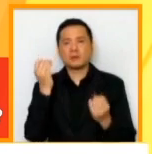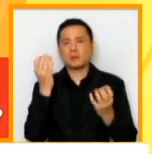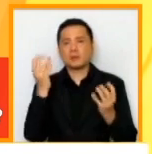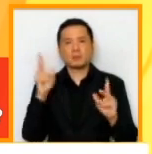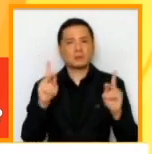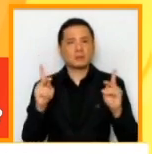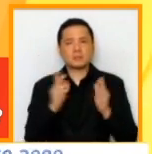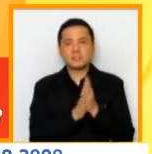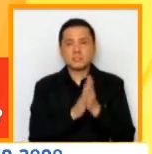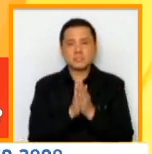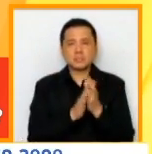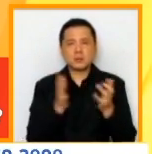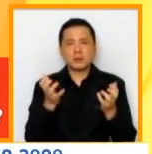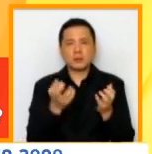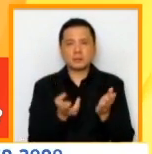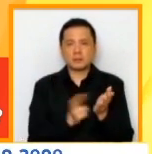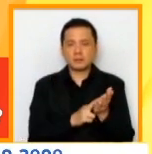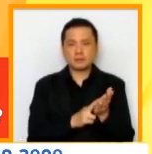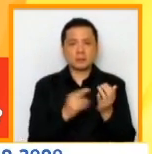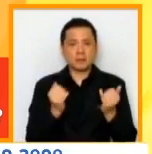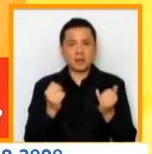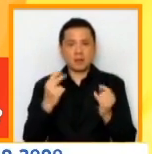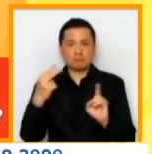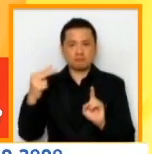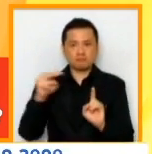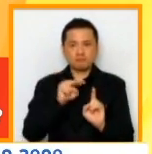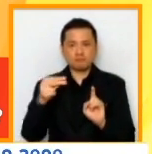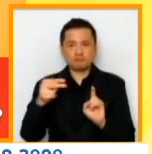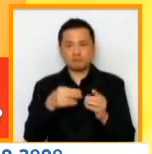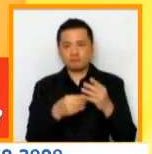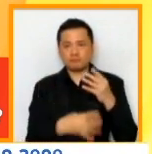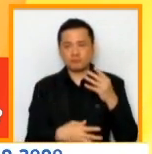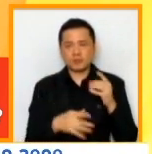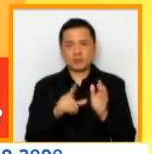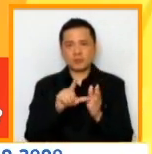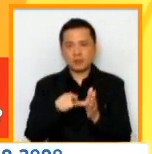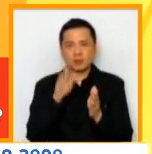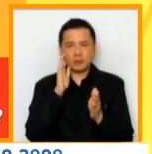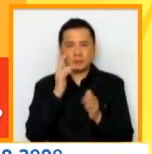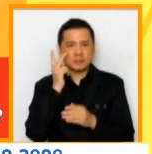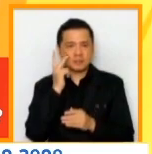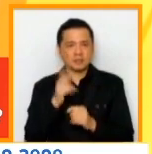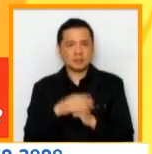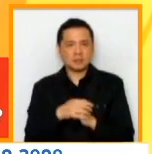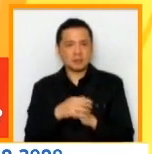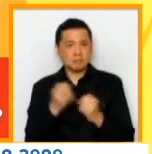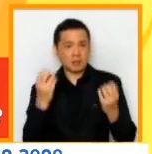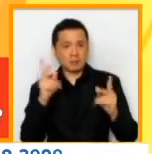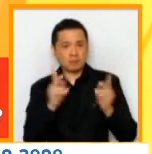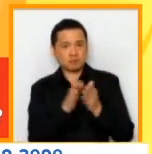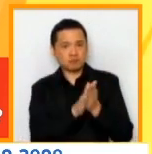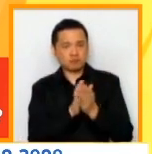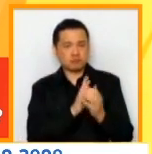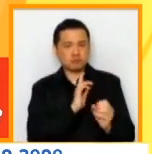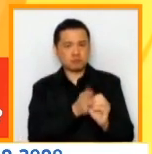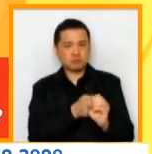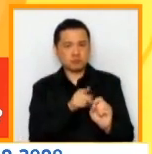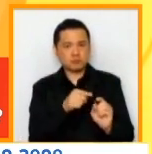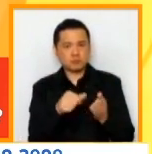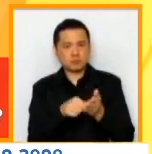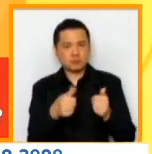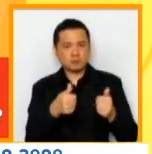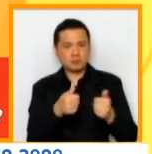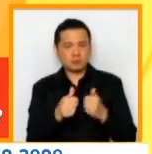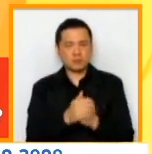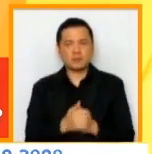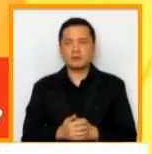nating reaction, talagang gustong-gusto nilang makisama. Yeah. At lumahok sa election 2022. Sana nga, ma-extend. Ano naman kaya ang palagay rito